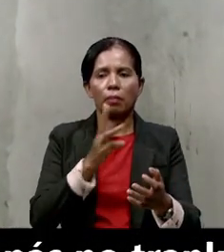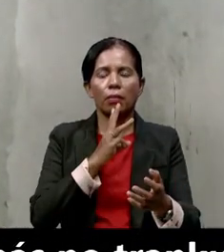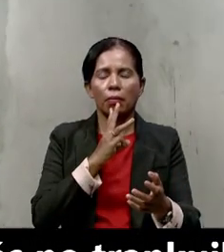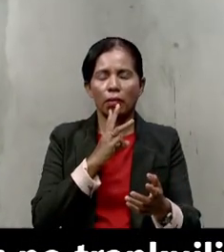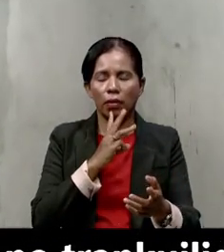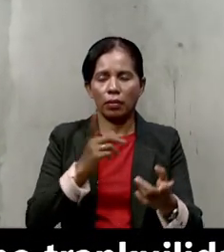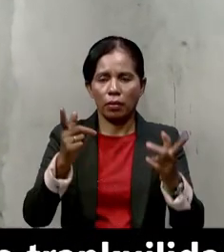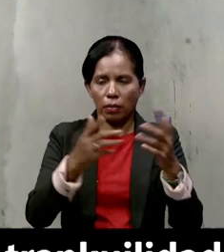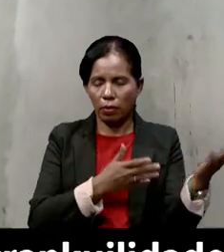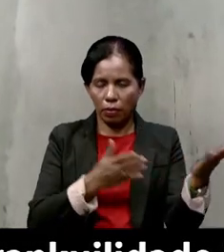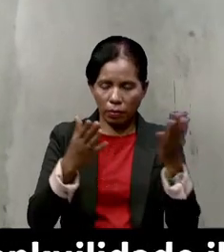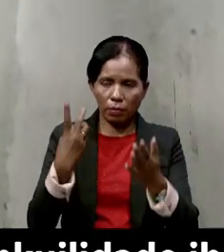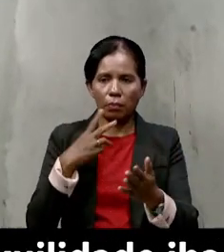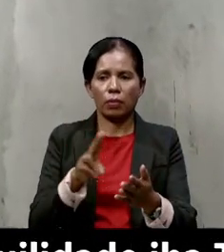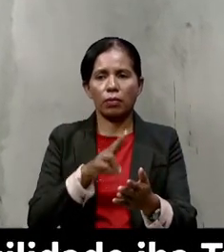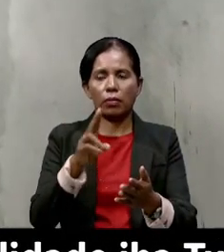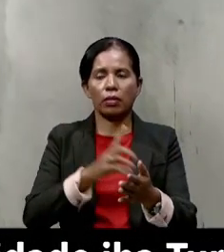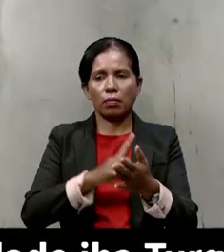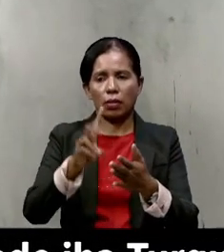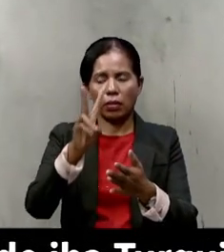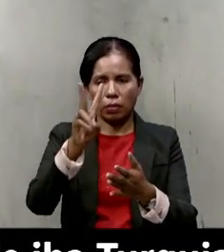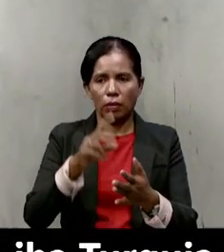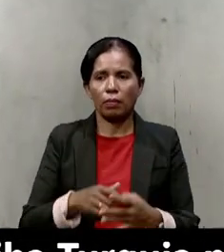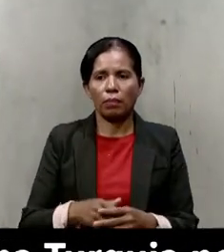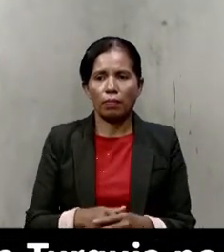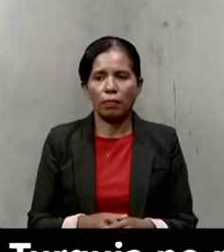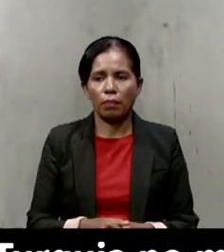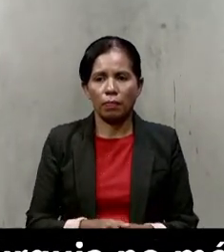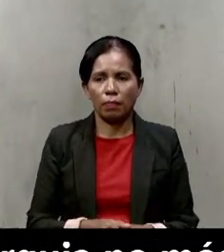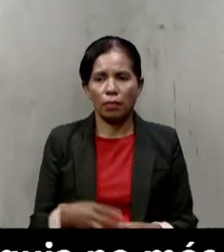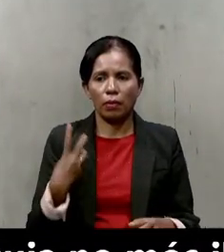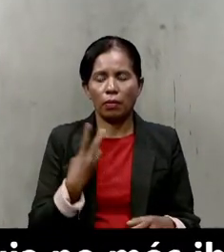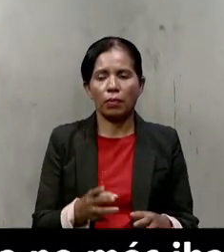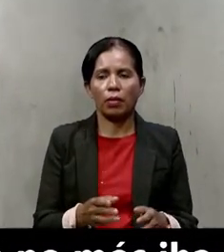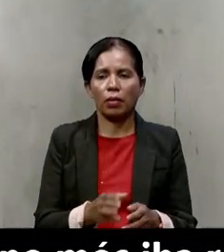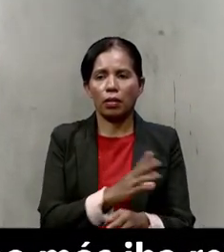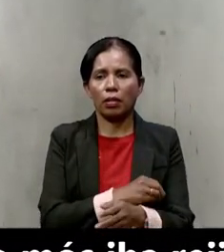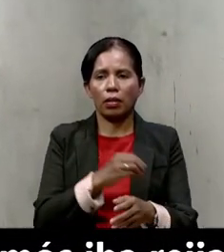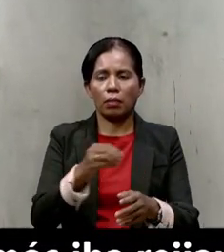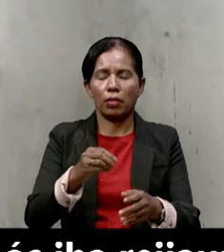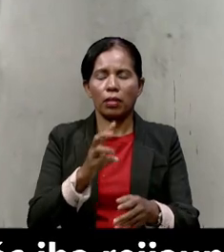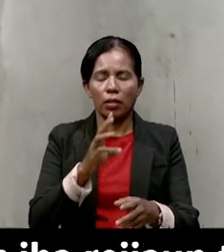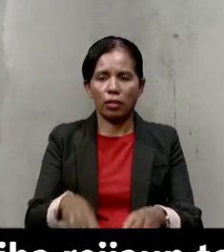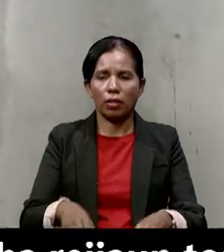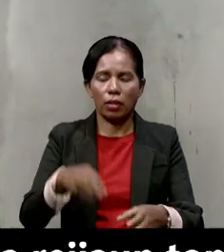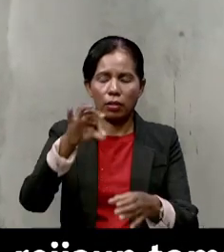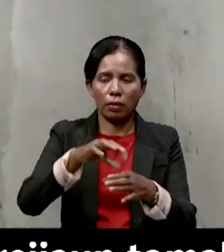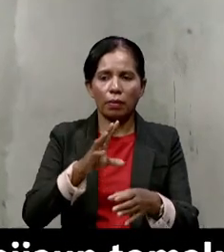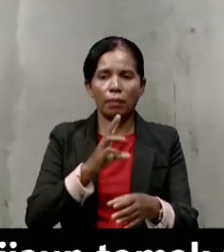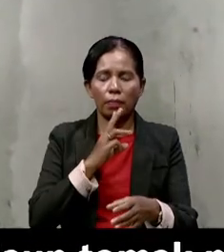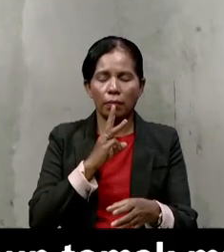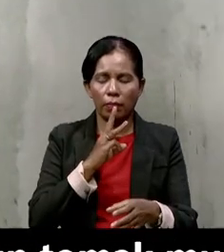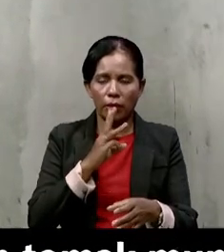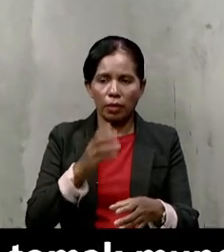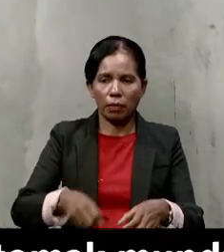uja be ya sumana ruana kare ami uzeret ami eseret jergen serne nakono ami uzeret